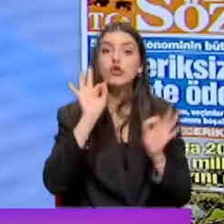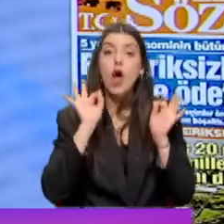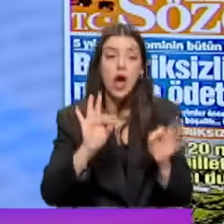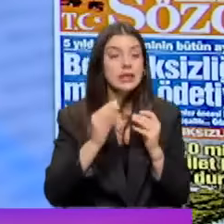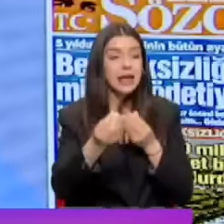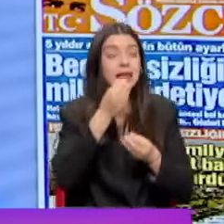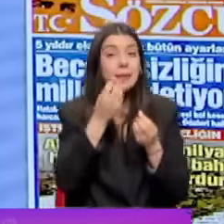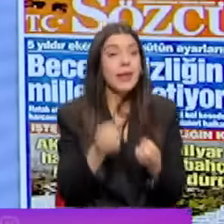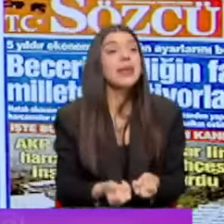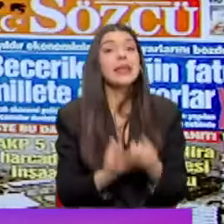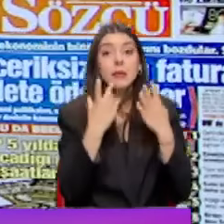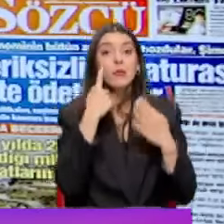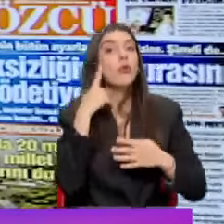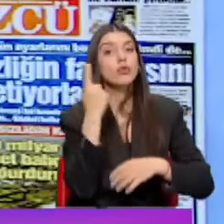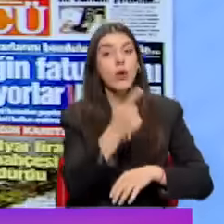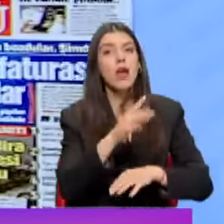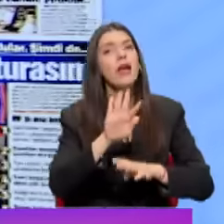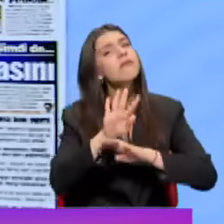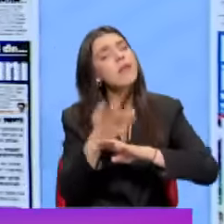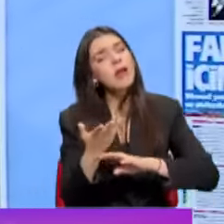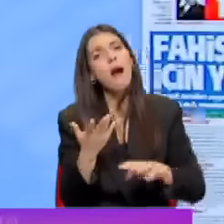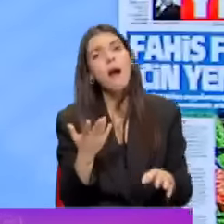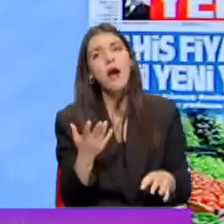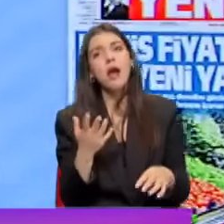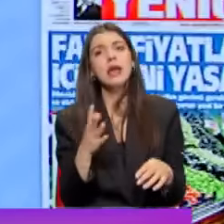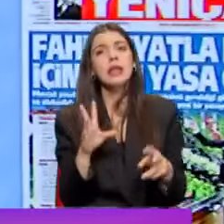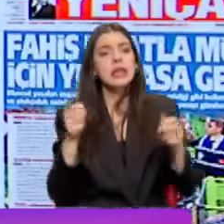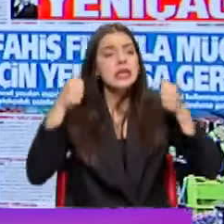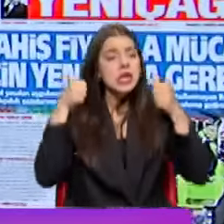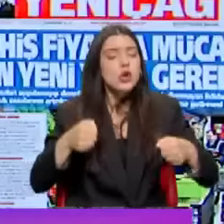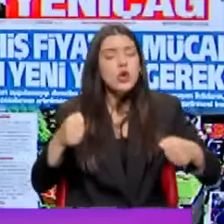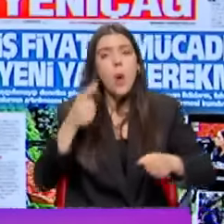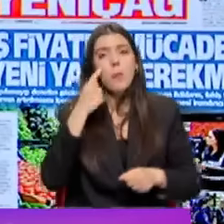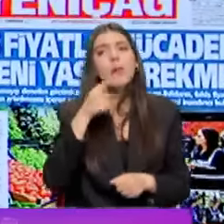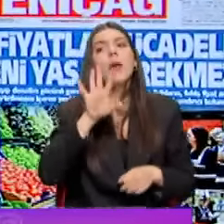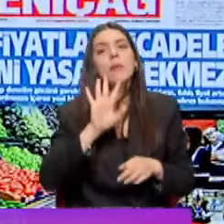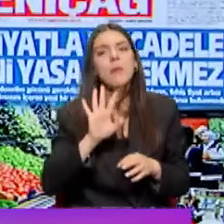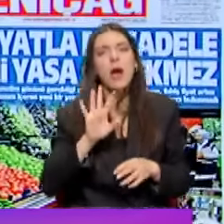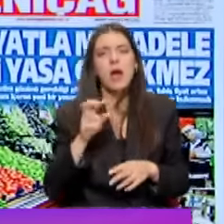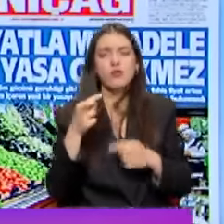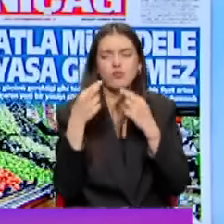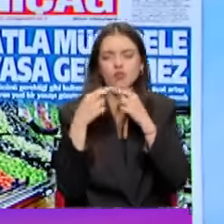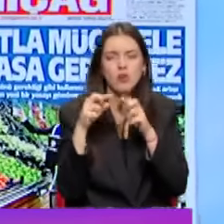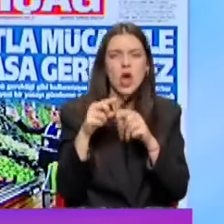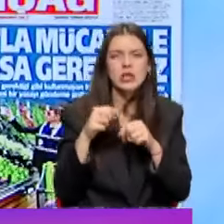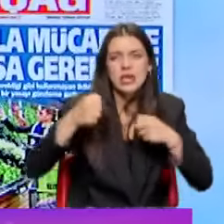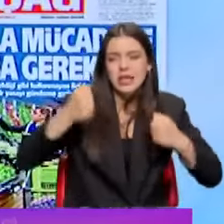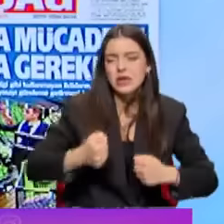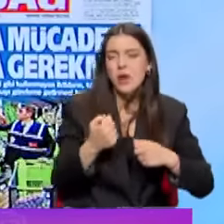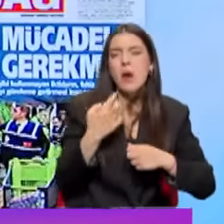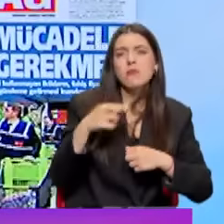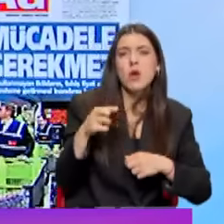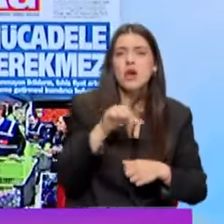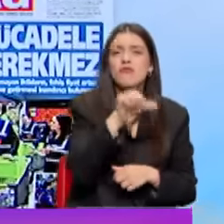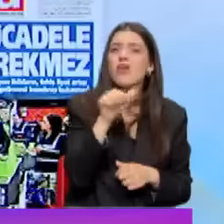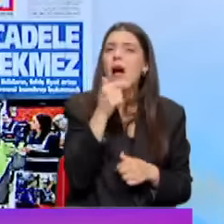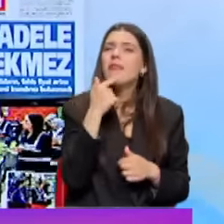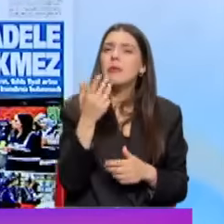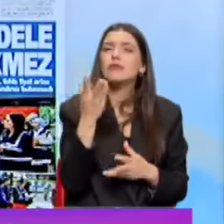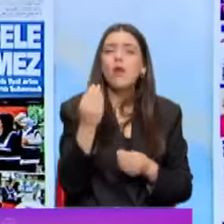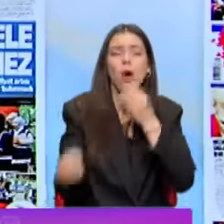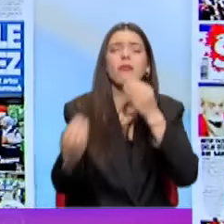yetersiz beslenmesi ya da hani kilolu olduğuna bakmayın Aslında koftur onun kilosu denir ya böyle anne babalar bahseder Çok